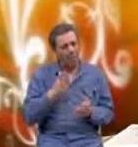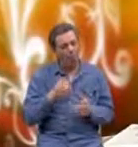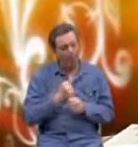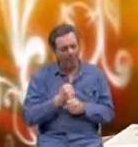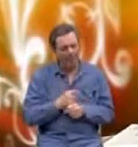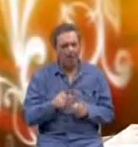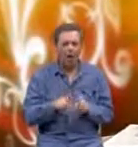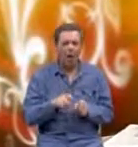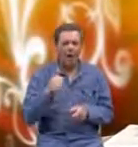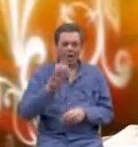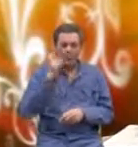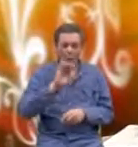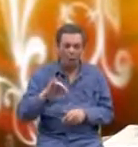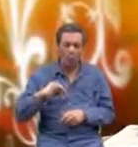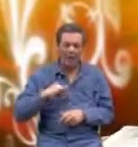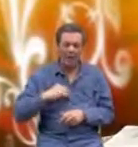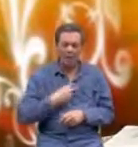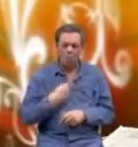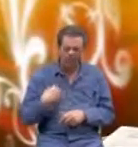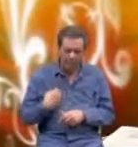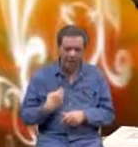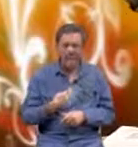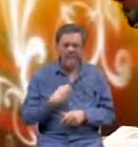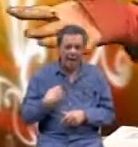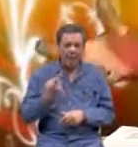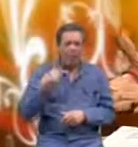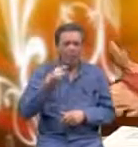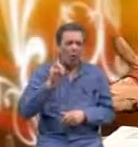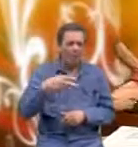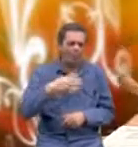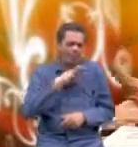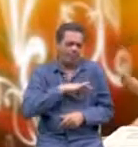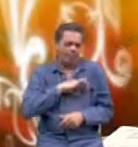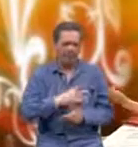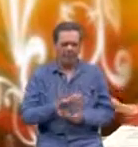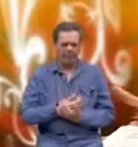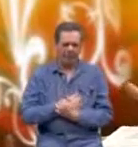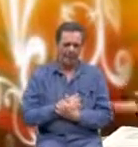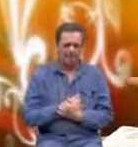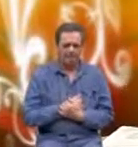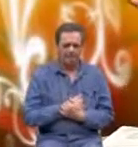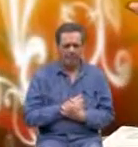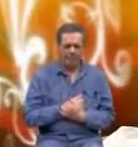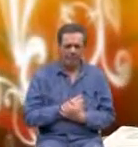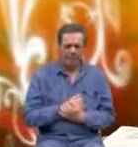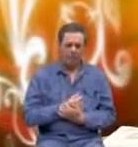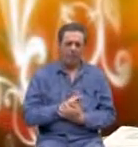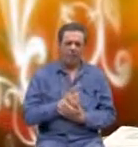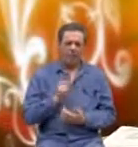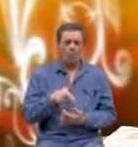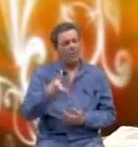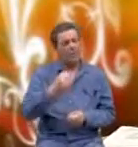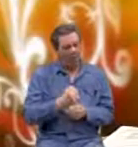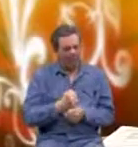jedan projekt u interesu grada Zagreba, da grad Zagreb od tog profitira. To sam mislila. Može se i to